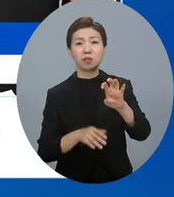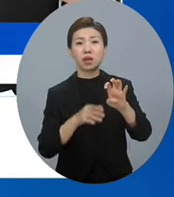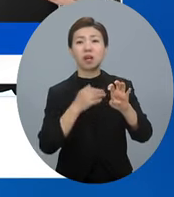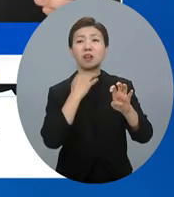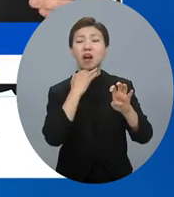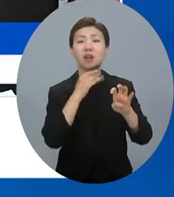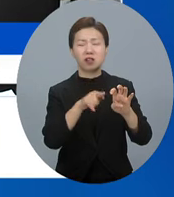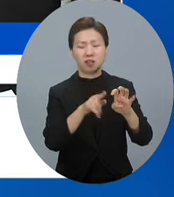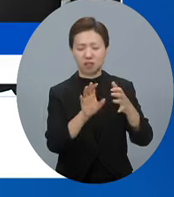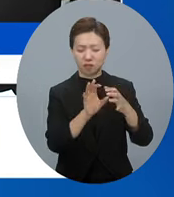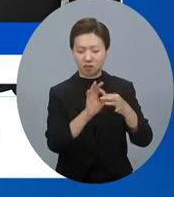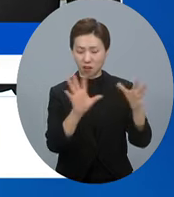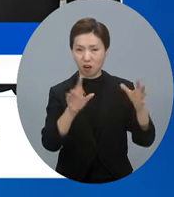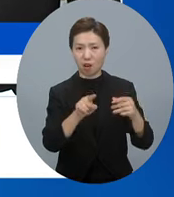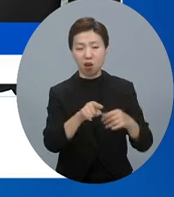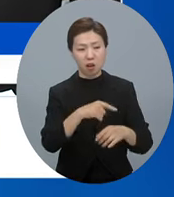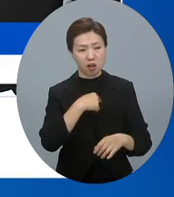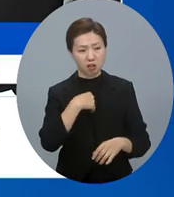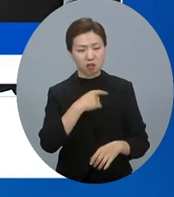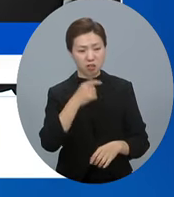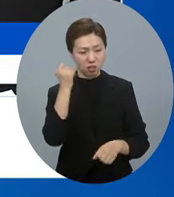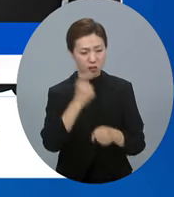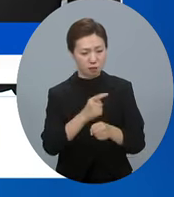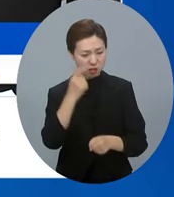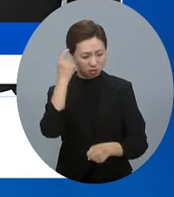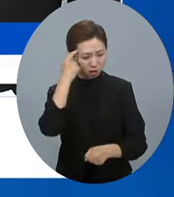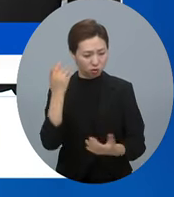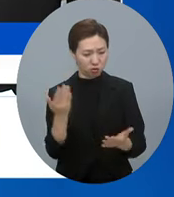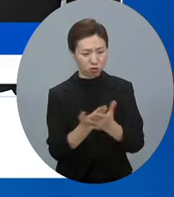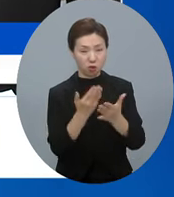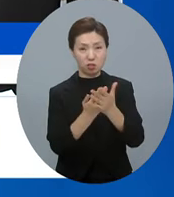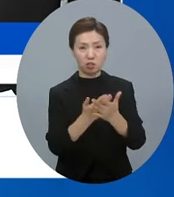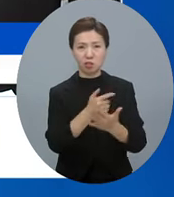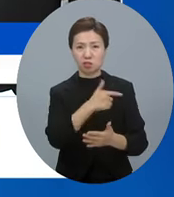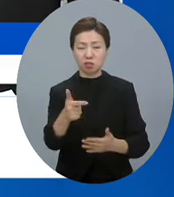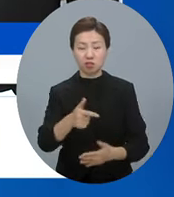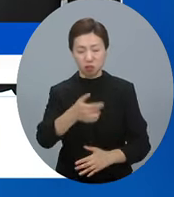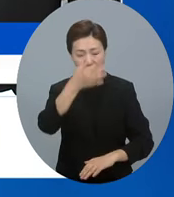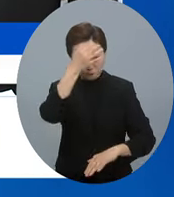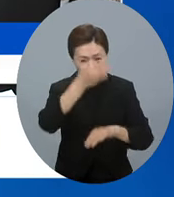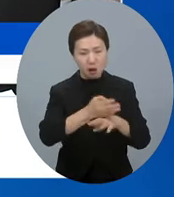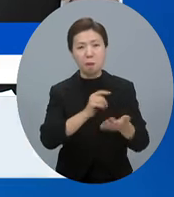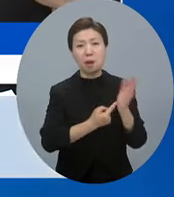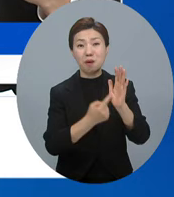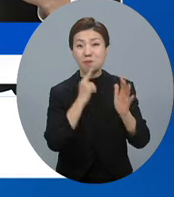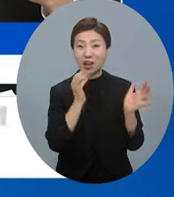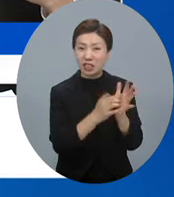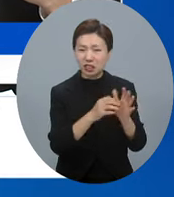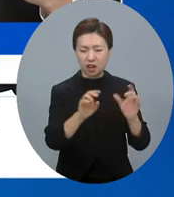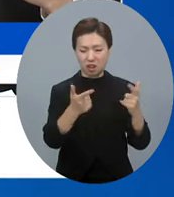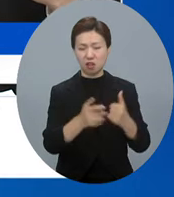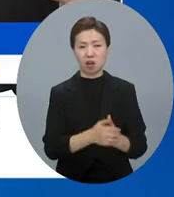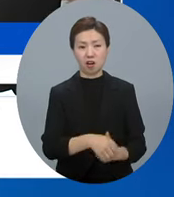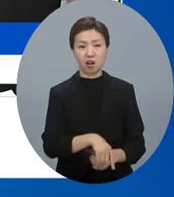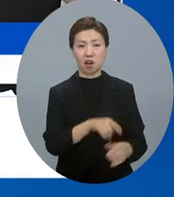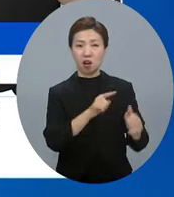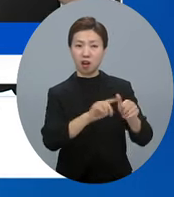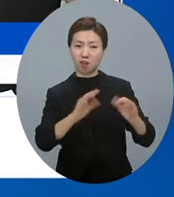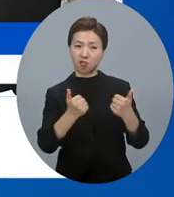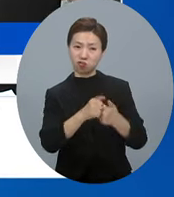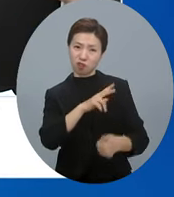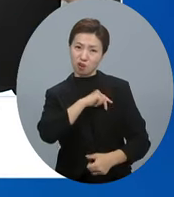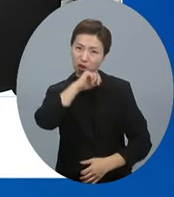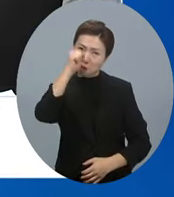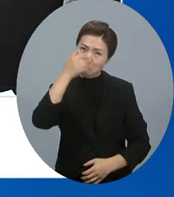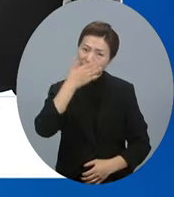이러한 부분들이 에 대해서는 더 명확한 어 사과분말이 아니라이 사람이 과연 국회의원 배지를 달 수 있는지 정확하게